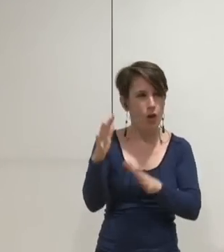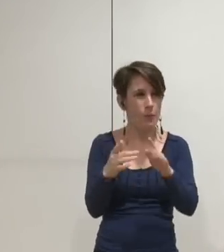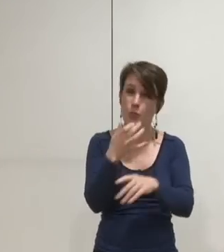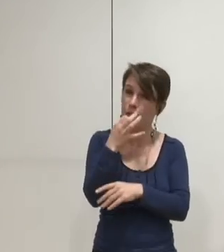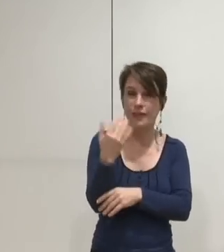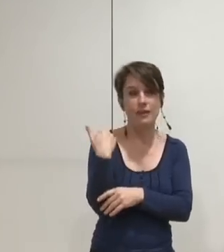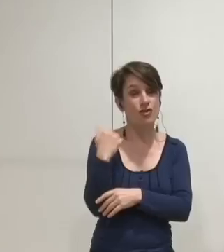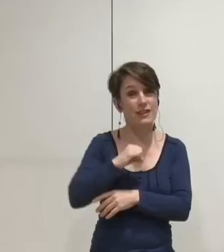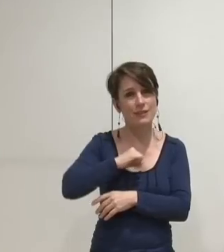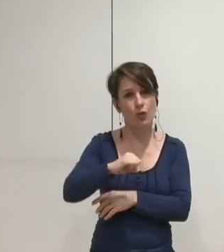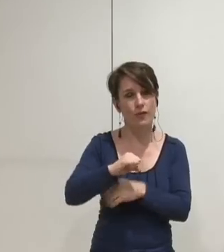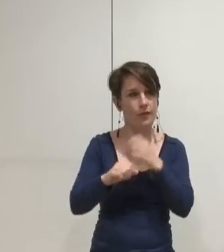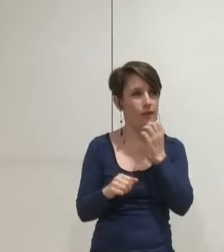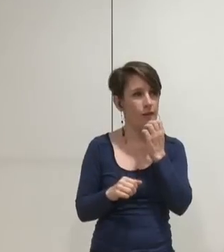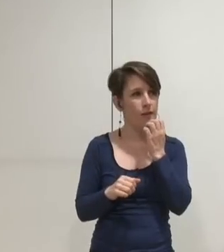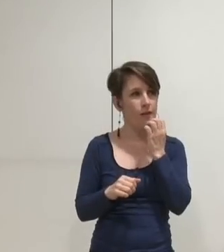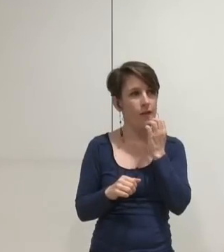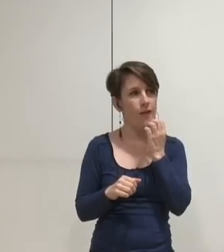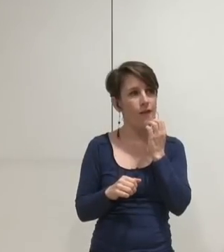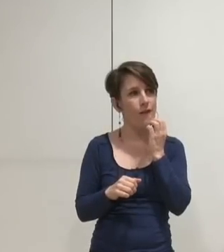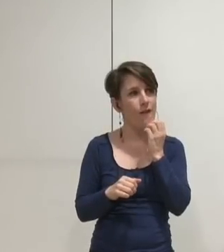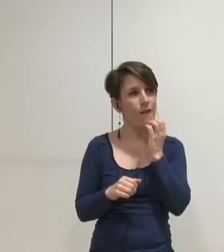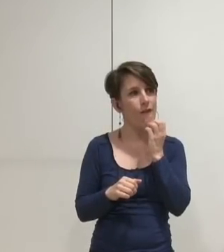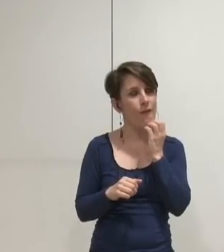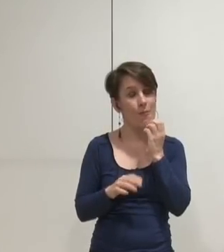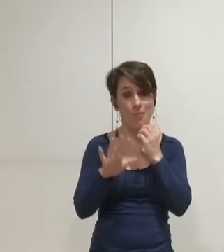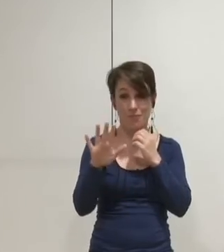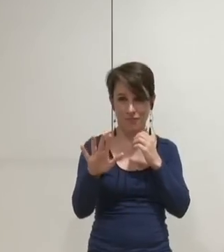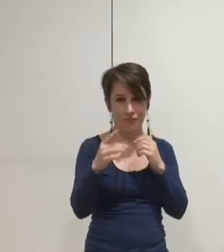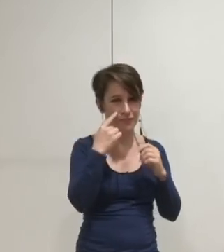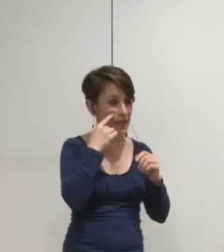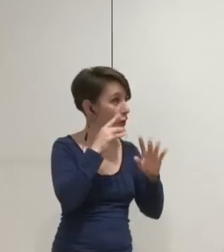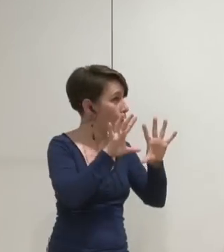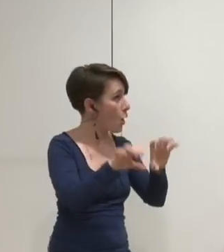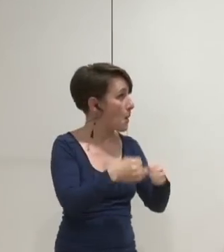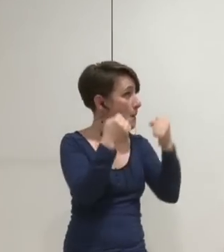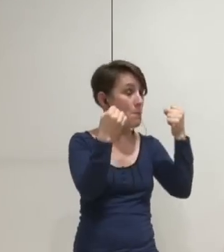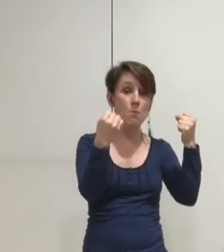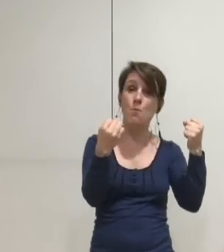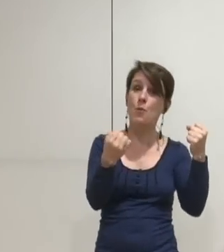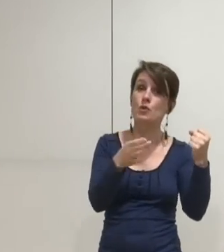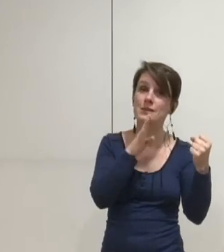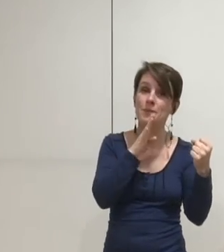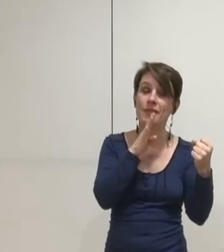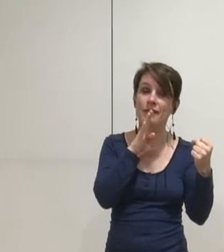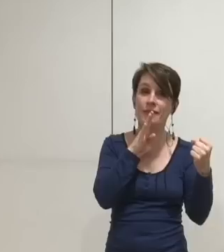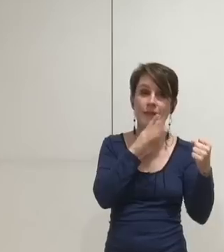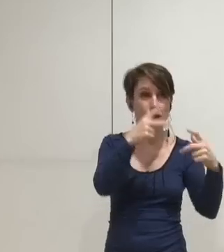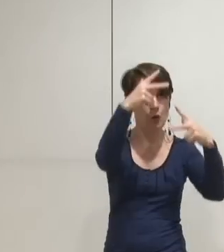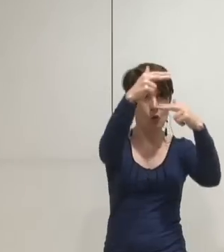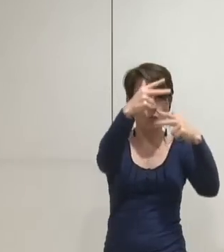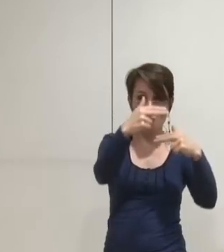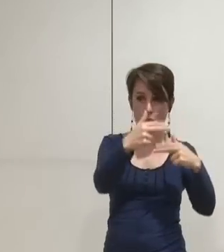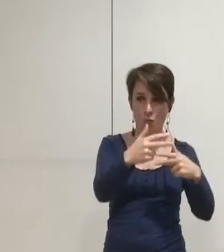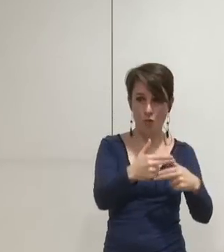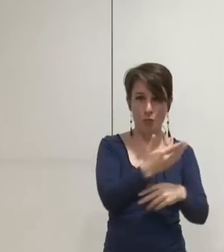trop vite donc dans la décomposition de la pause méridienne que vous avez sous les yeux ça ça peut répondre à un certain nombre